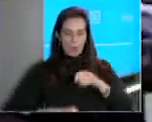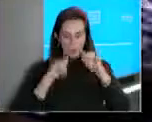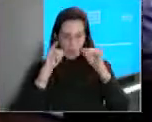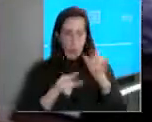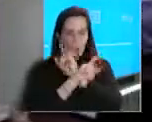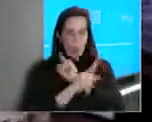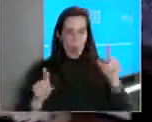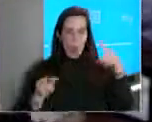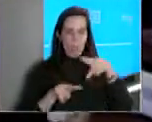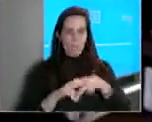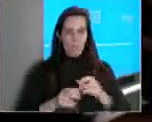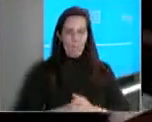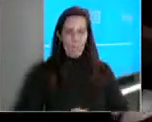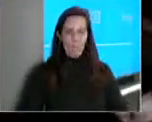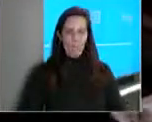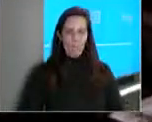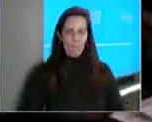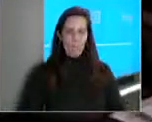לא להפריע.